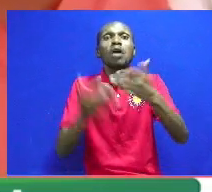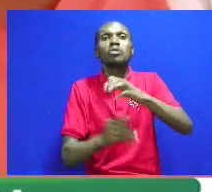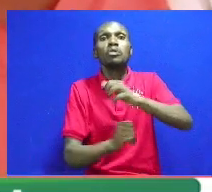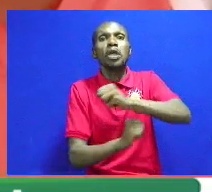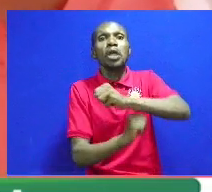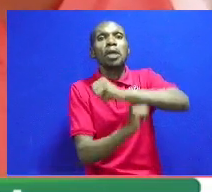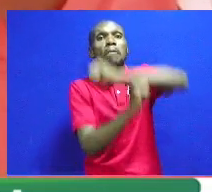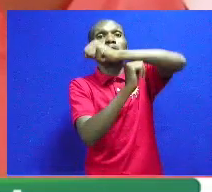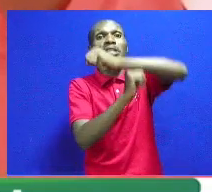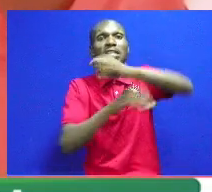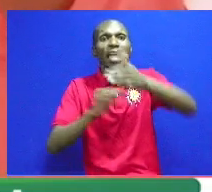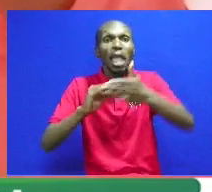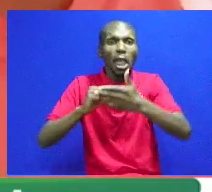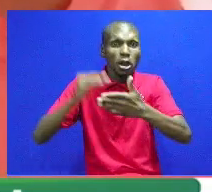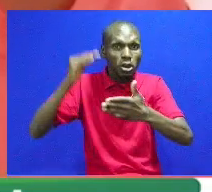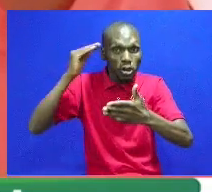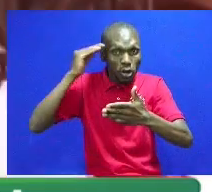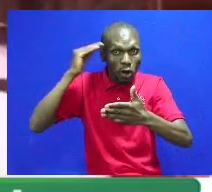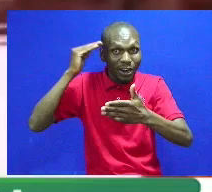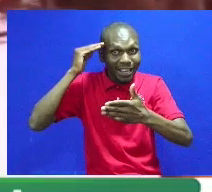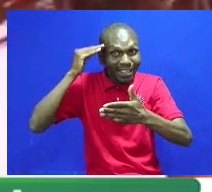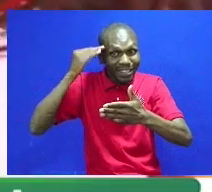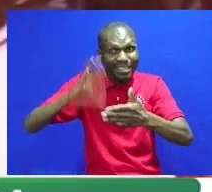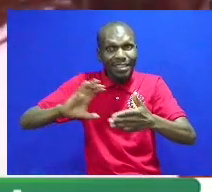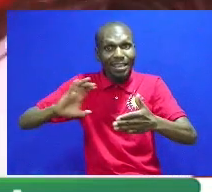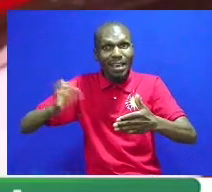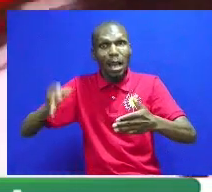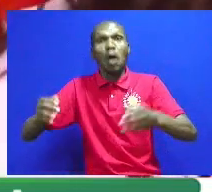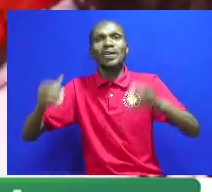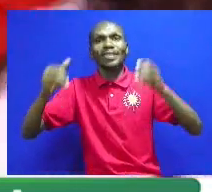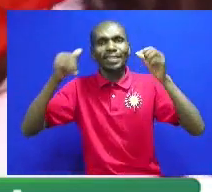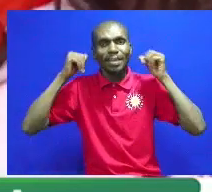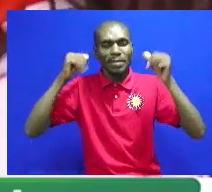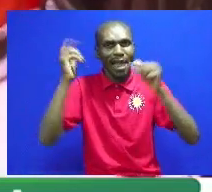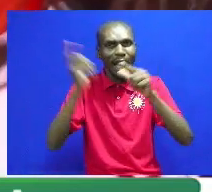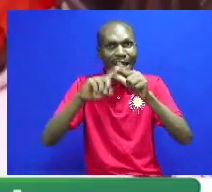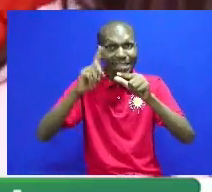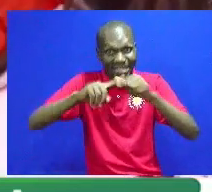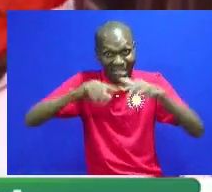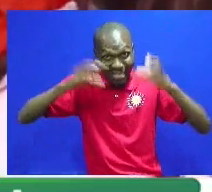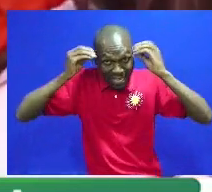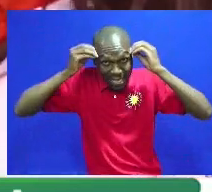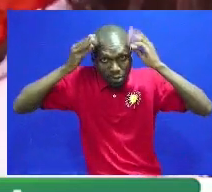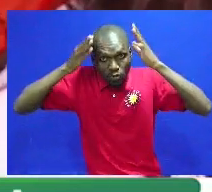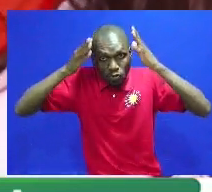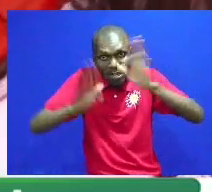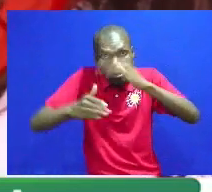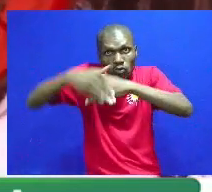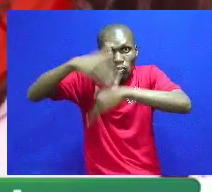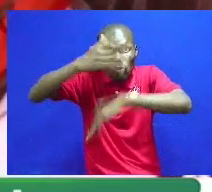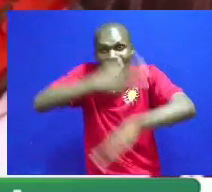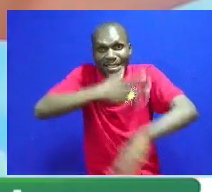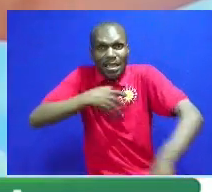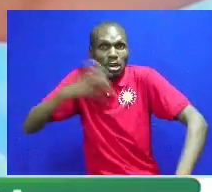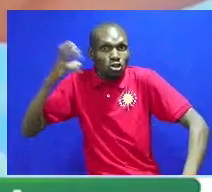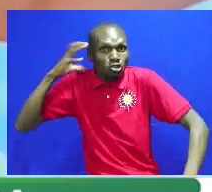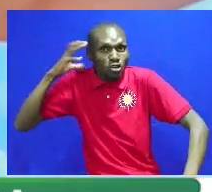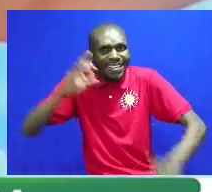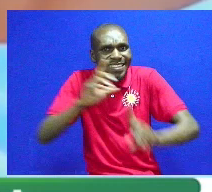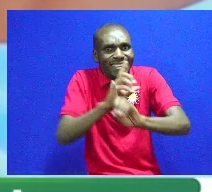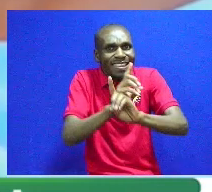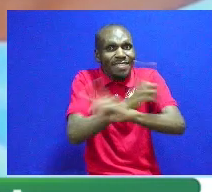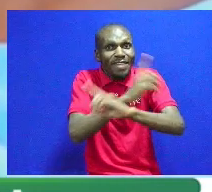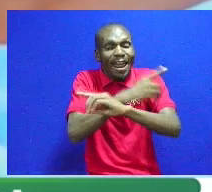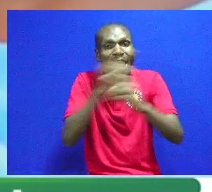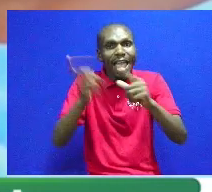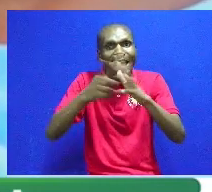ekerengo gechisemi ase Kaunti ya Nyamira. Nigaboro kiwa kurase University Nechi Colleges ao ao. Bacha kia